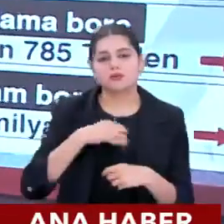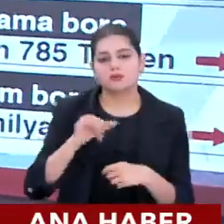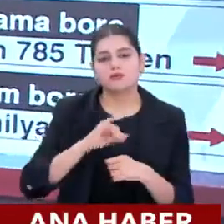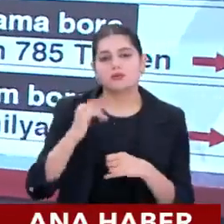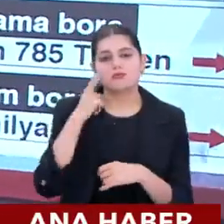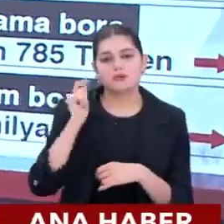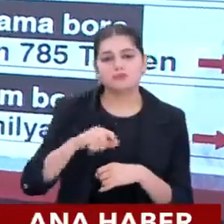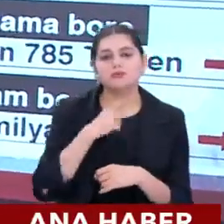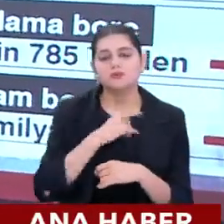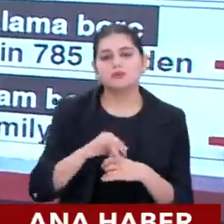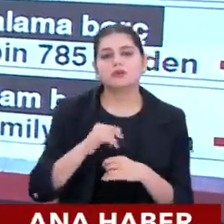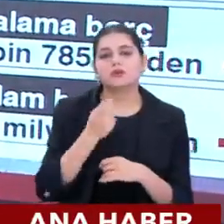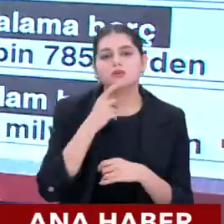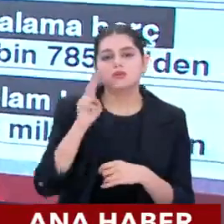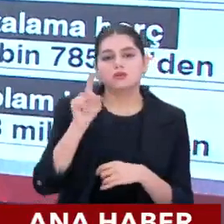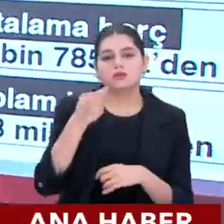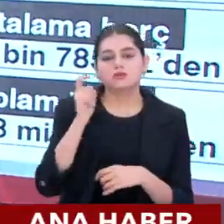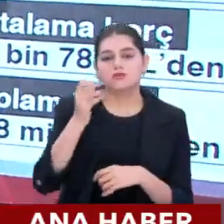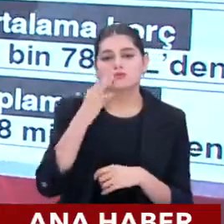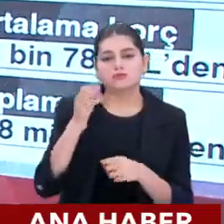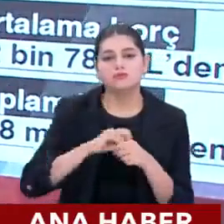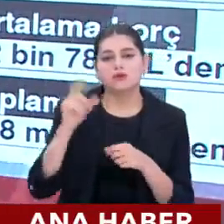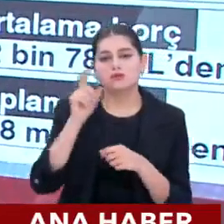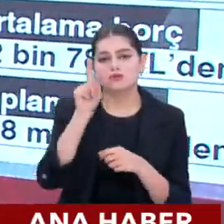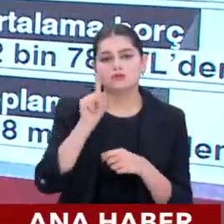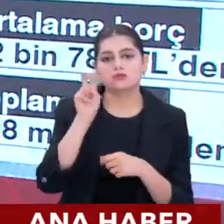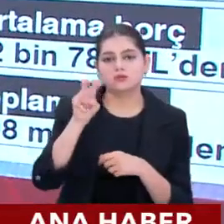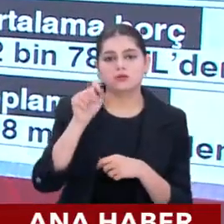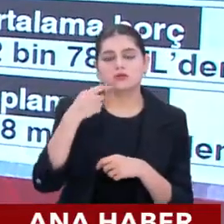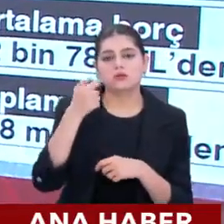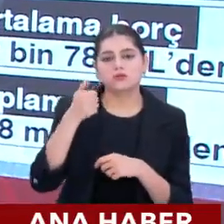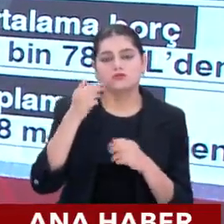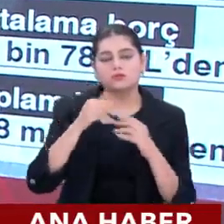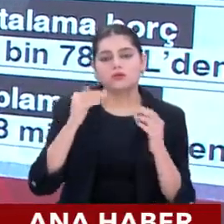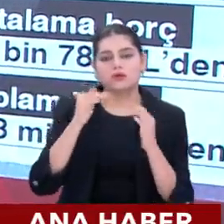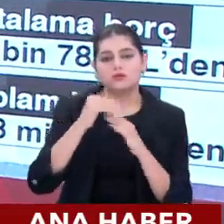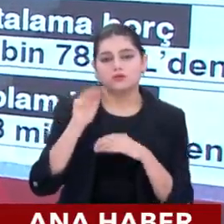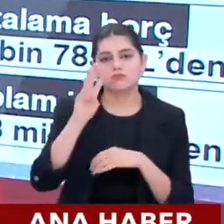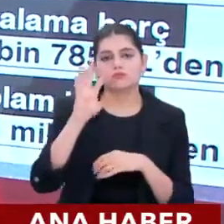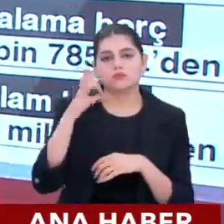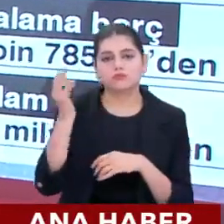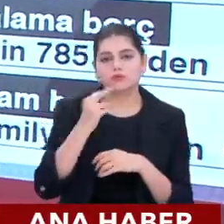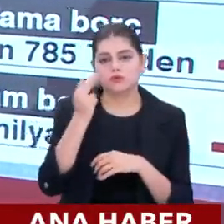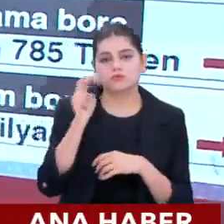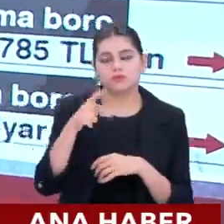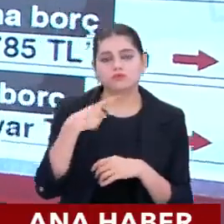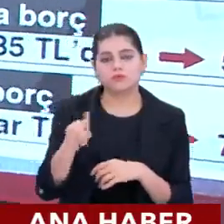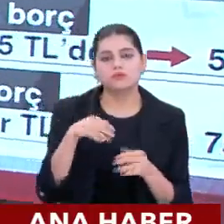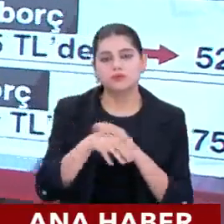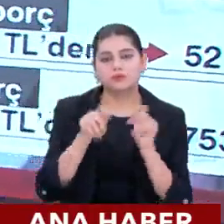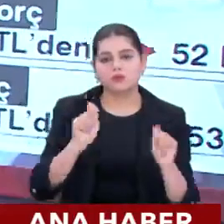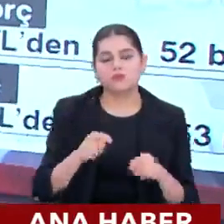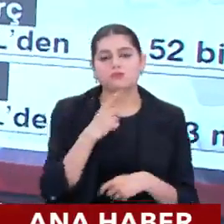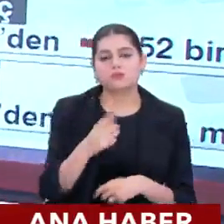yakından bakacağız yıllık 2.950.000 aylık 186.000 kişi artışla 35 milyon 78.000 kişiye